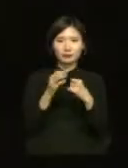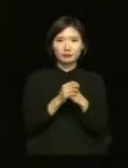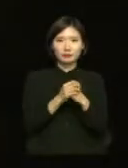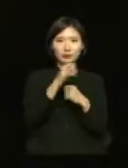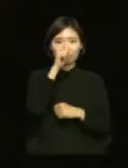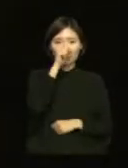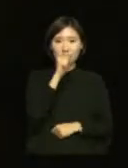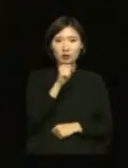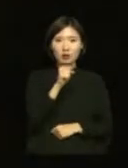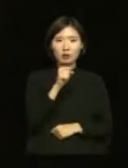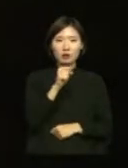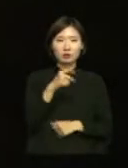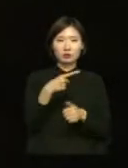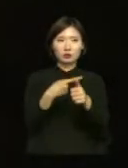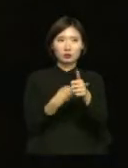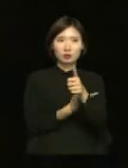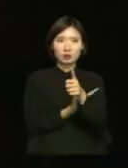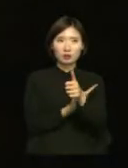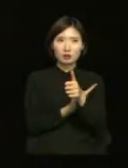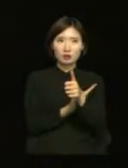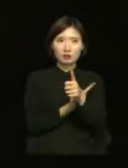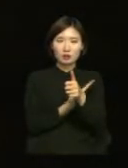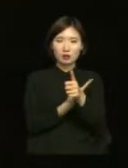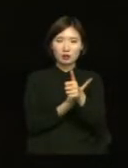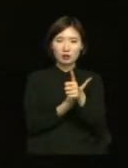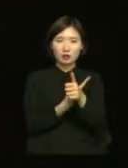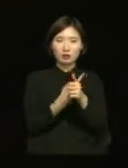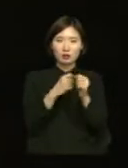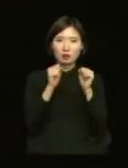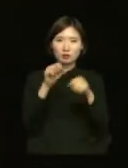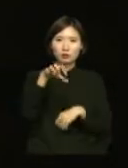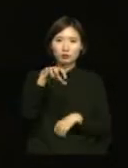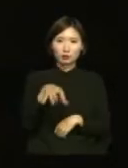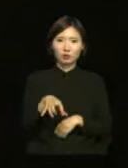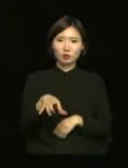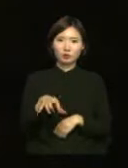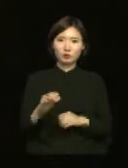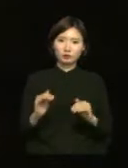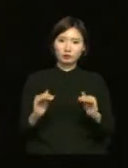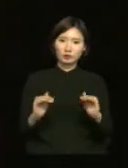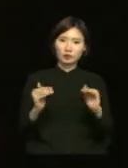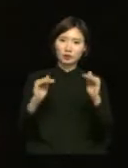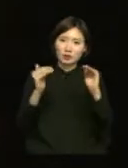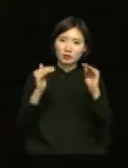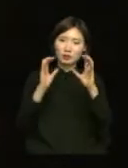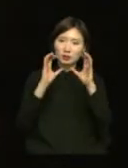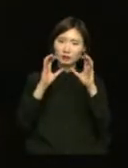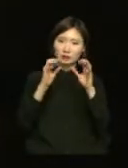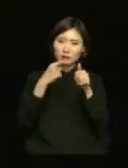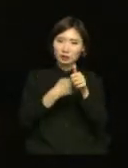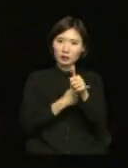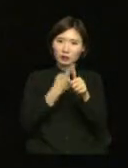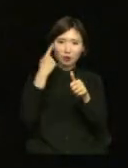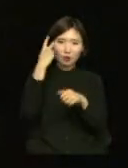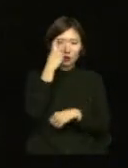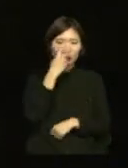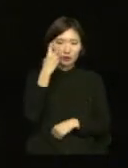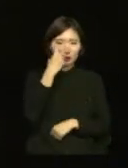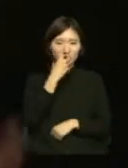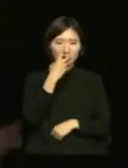생태적으로 소 생물 사직 철을 다양하고 자라나는 어린이들이 자연 관찰 학습의 기회를